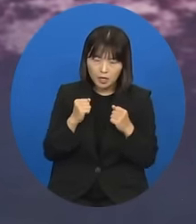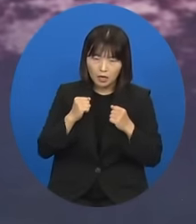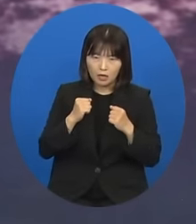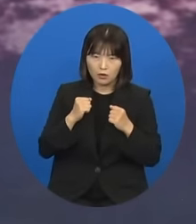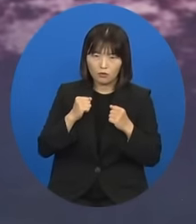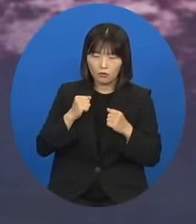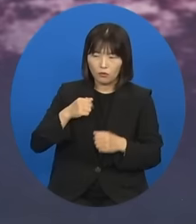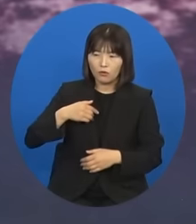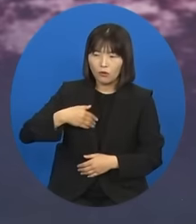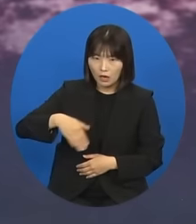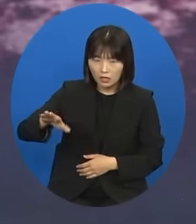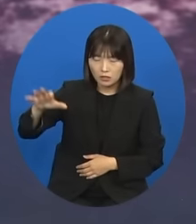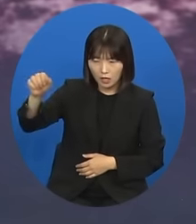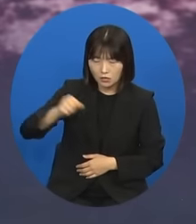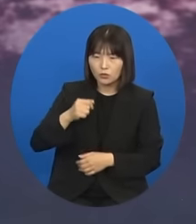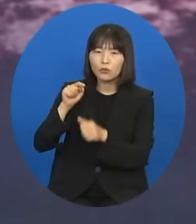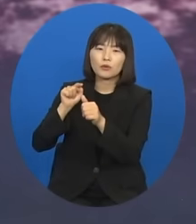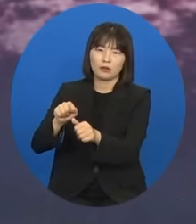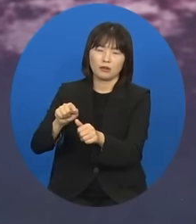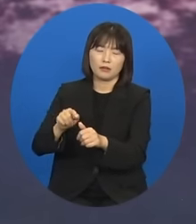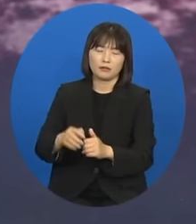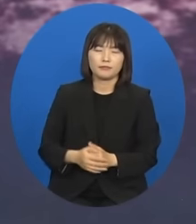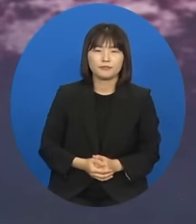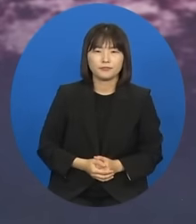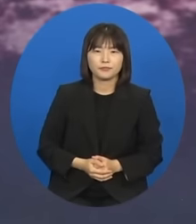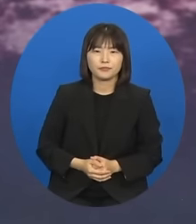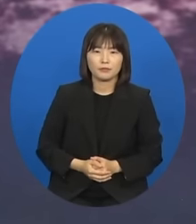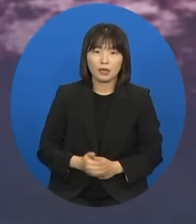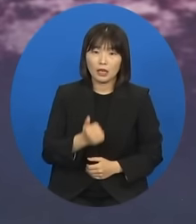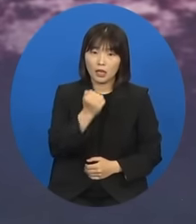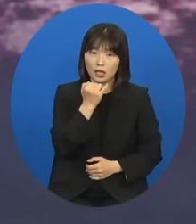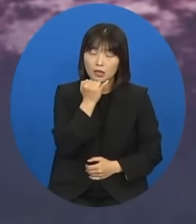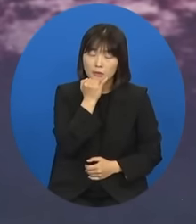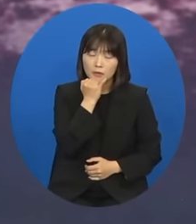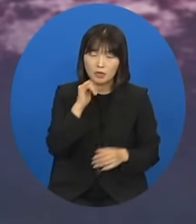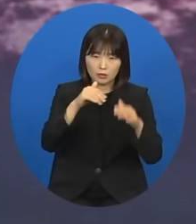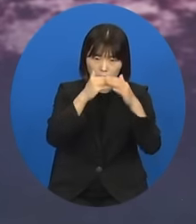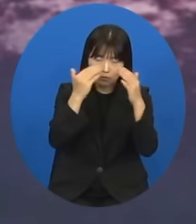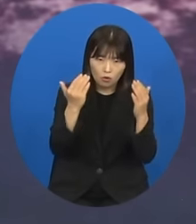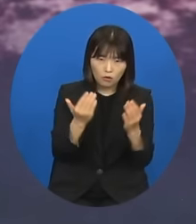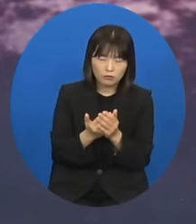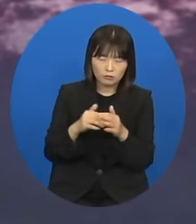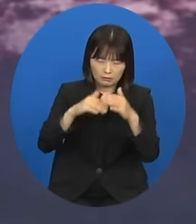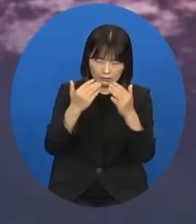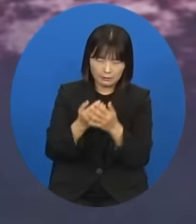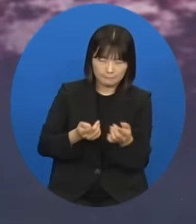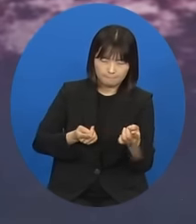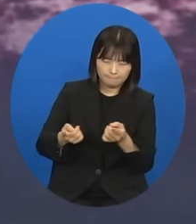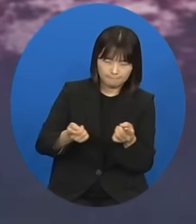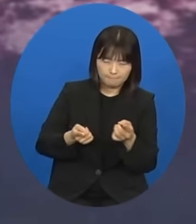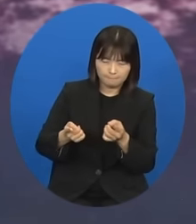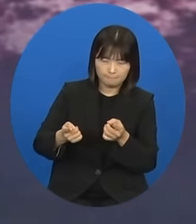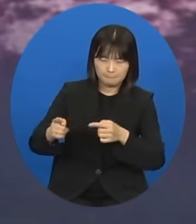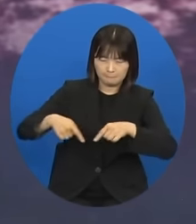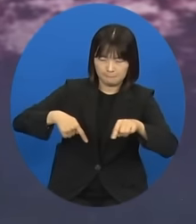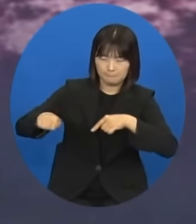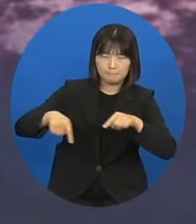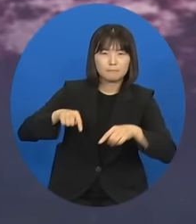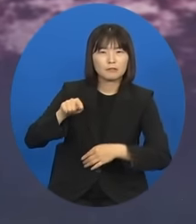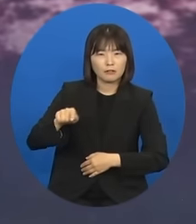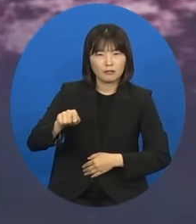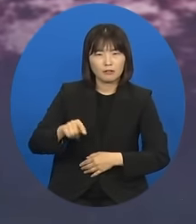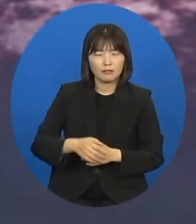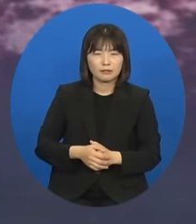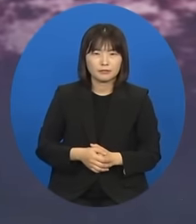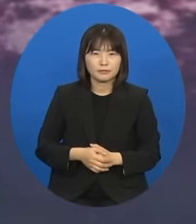가서 가져오라 그 리브가가 모든 것을 다 조정을 하고 있는 거예요 그때나 지금이나